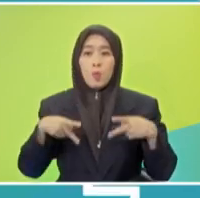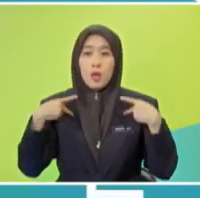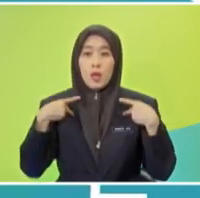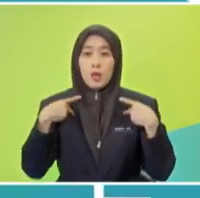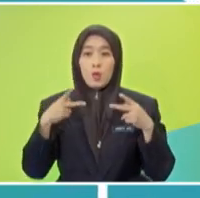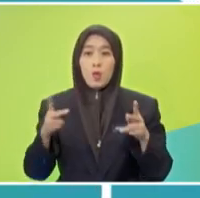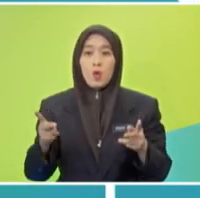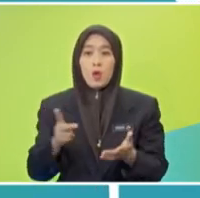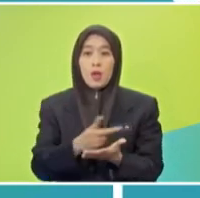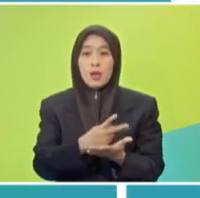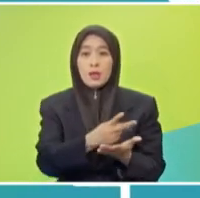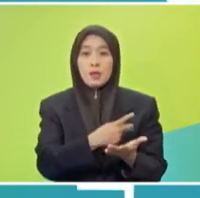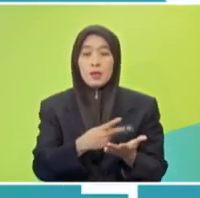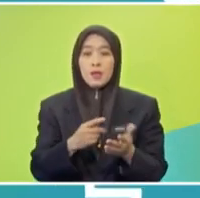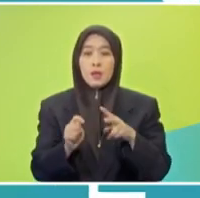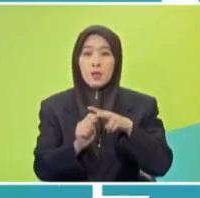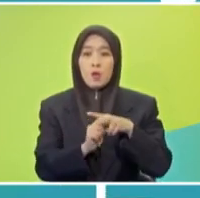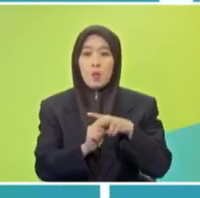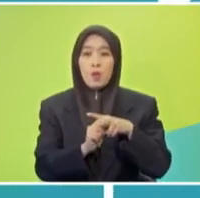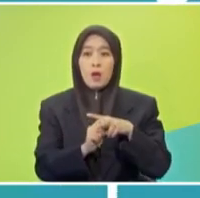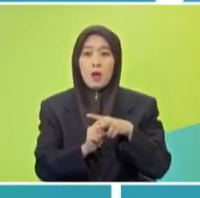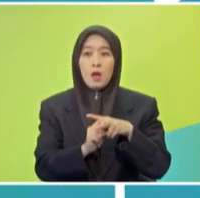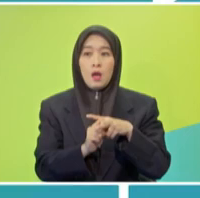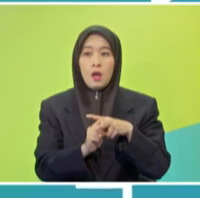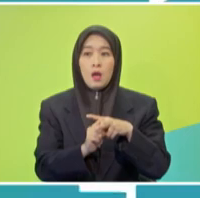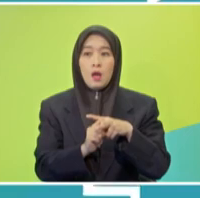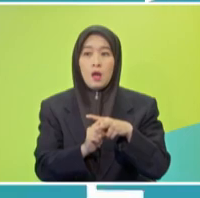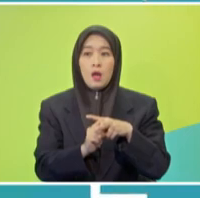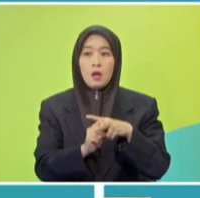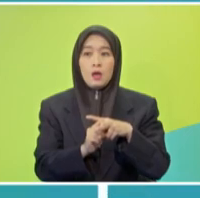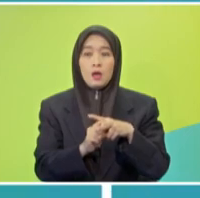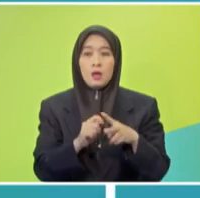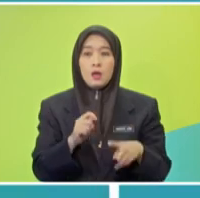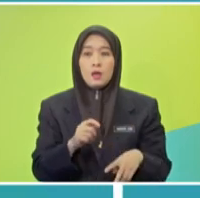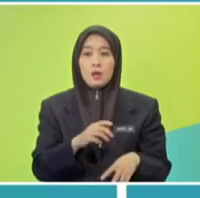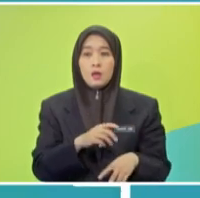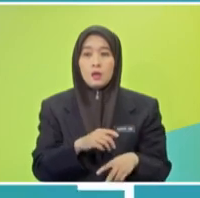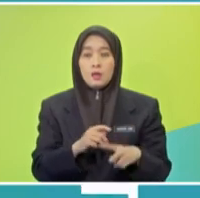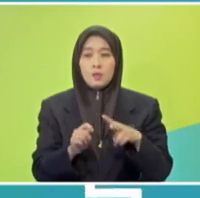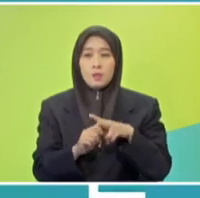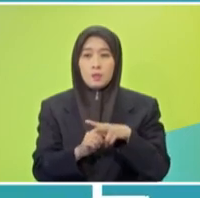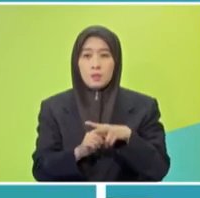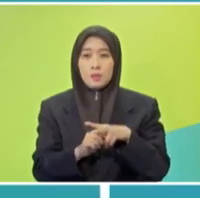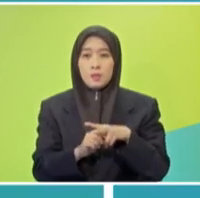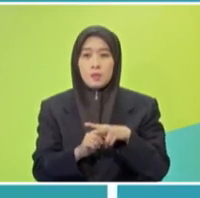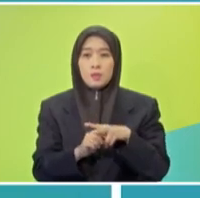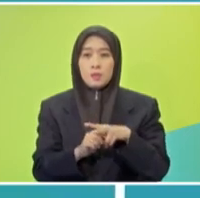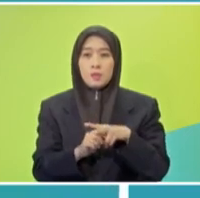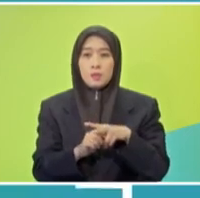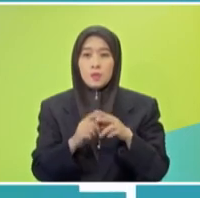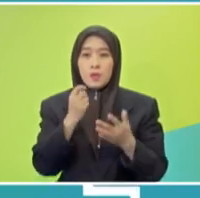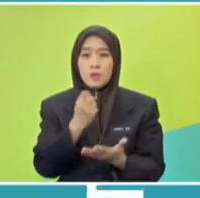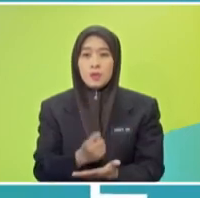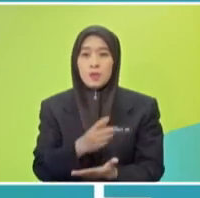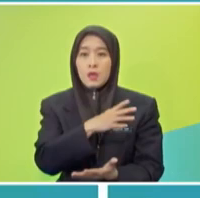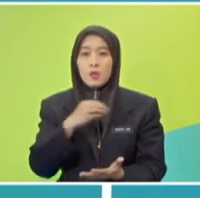terompah dari sungai dan mode Ibu Laila mempunyai koleksi terompah tradisional